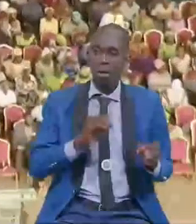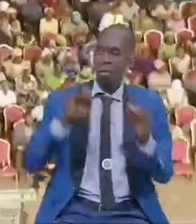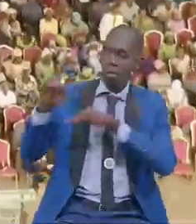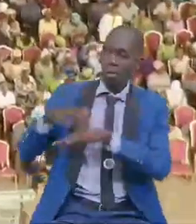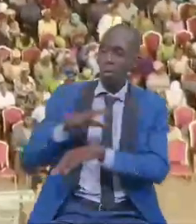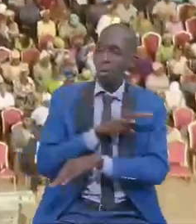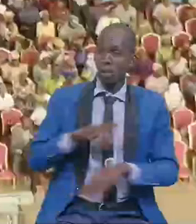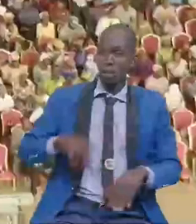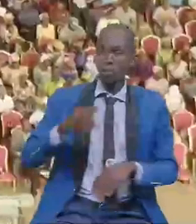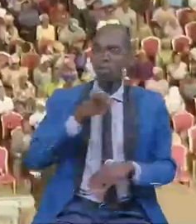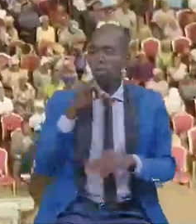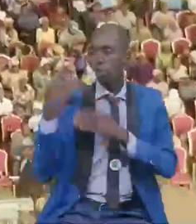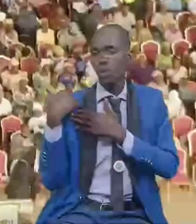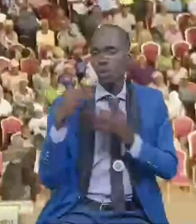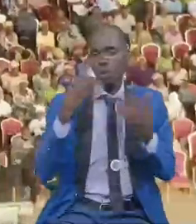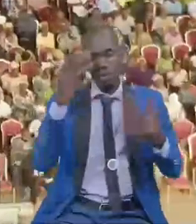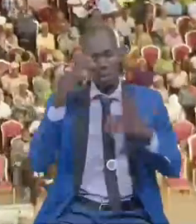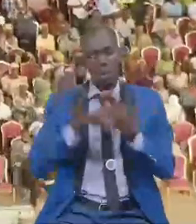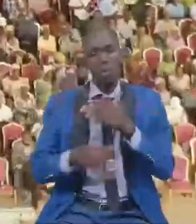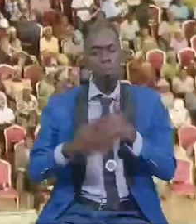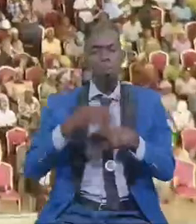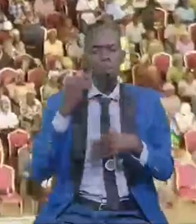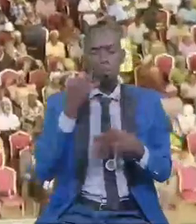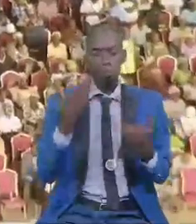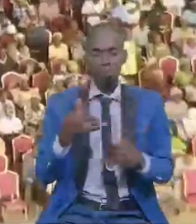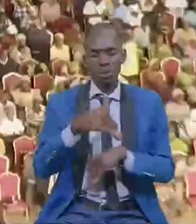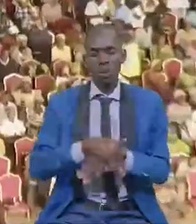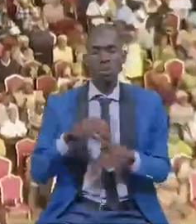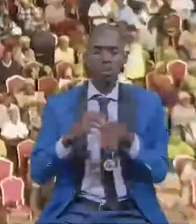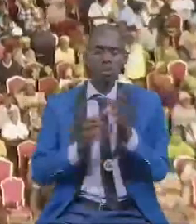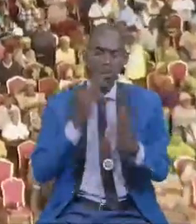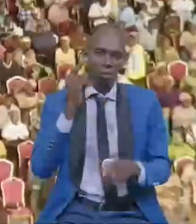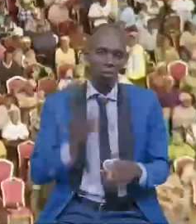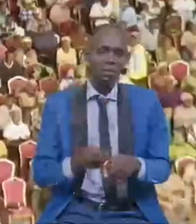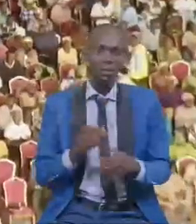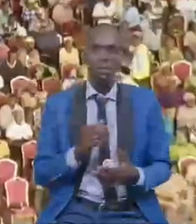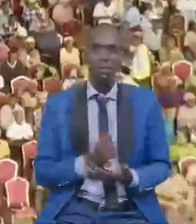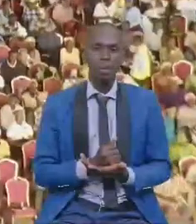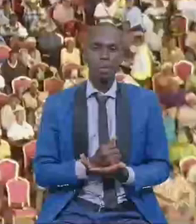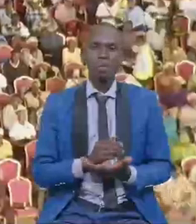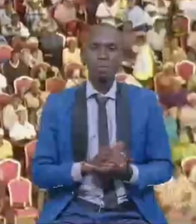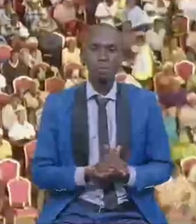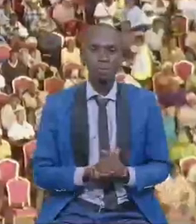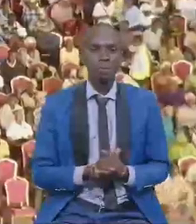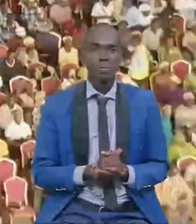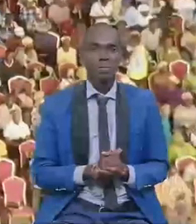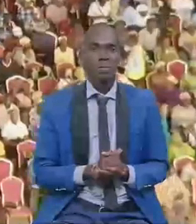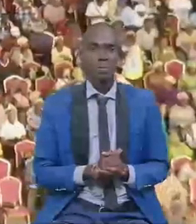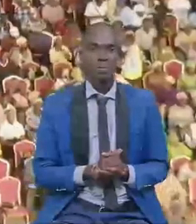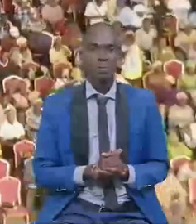Nous reviendrons donc pour la prière. Vos infirmités, vos maladies et tout a été placé sur lui. Vous n'avez pas rentré avec